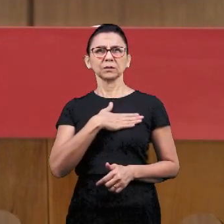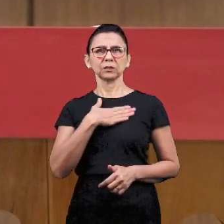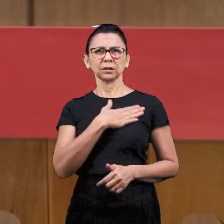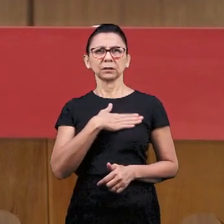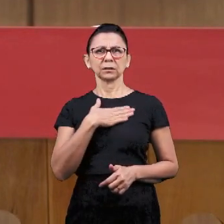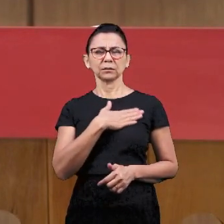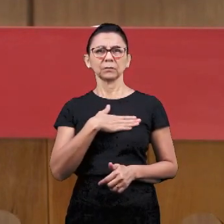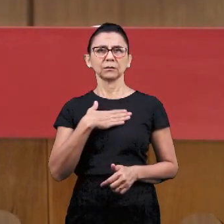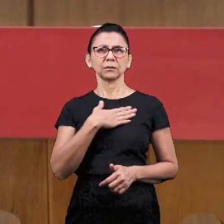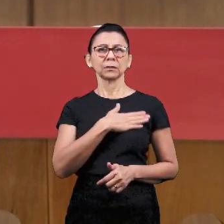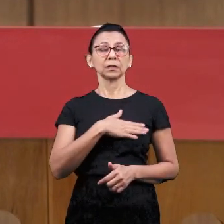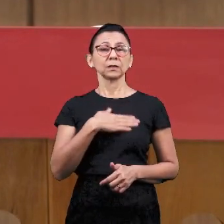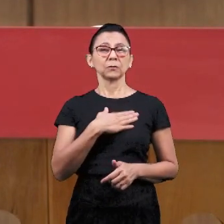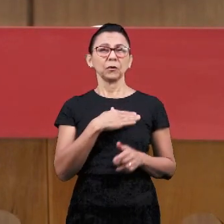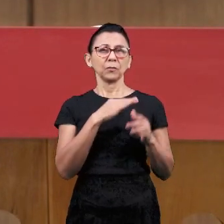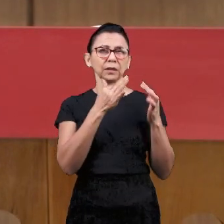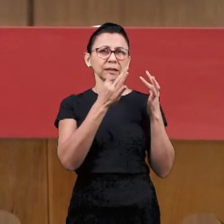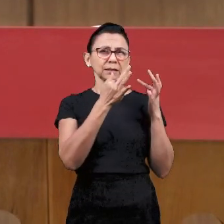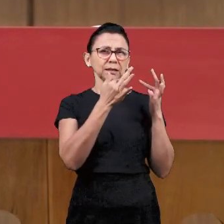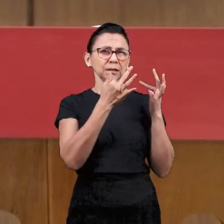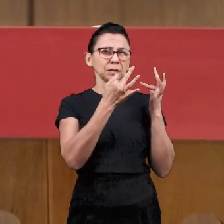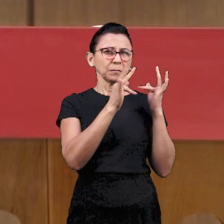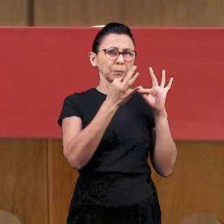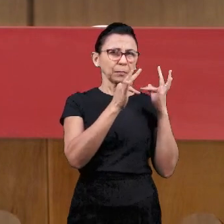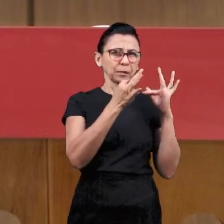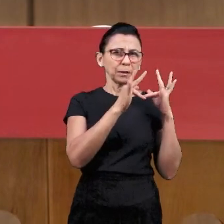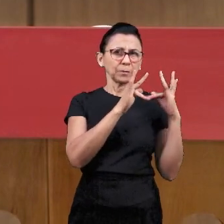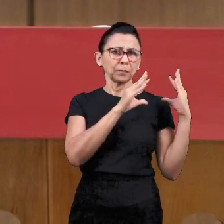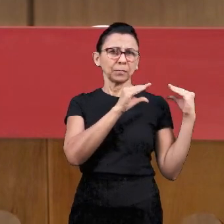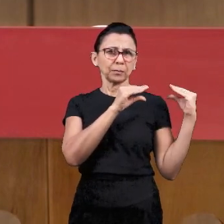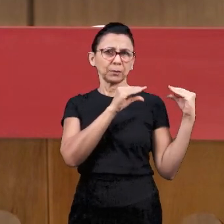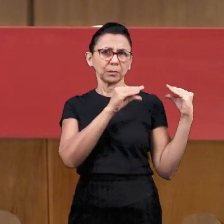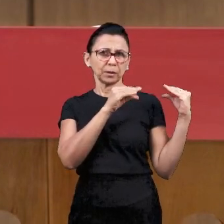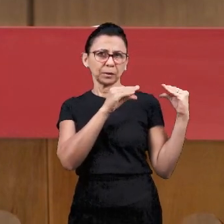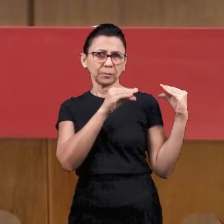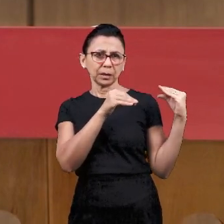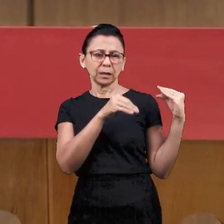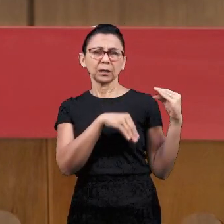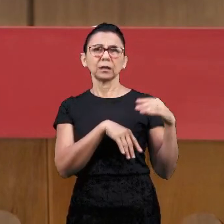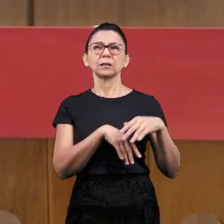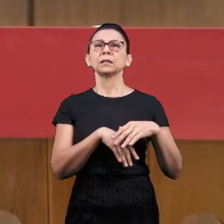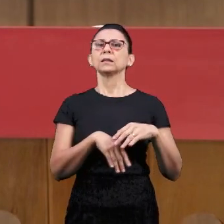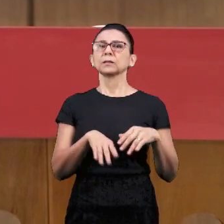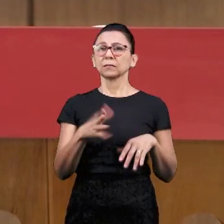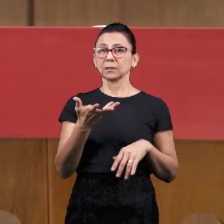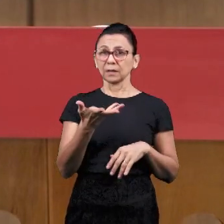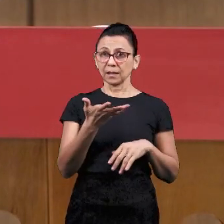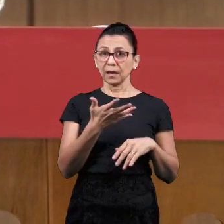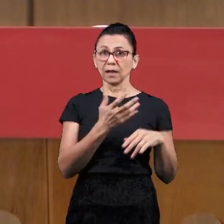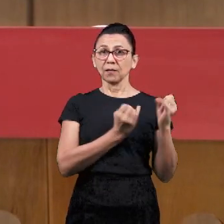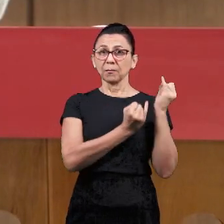des petits mots par-ci, par-là. Oh, vous avez vu, qu'est-ce qui s'est passé? Des curiosités.